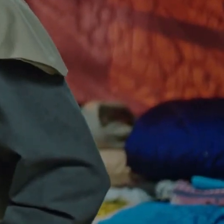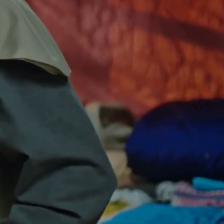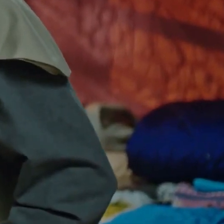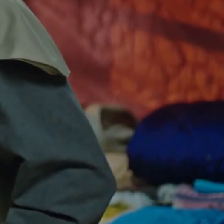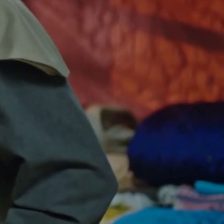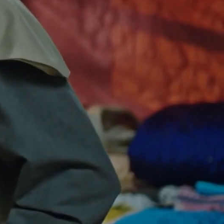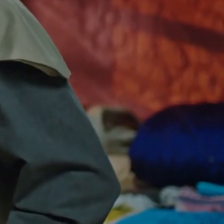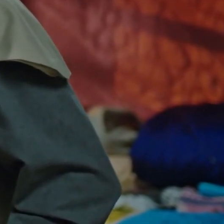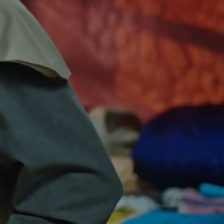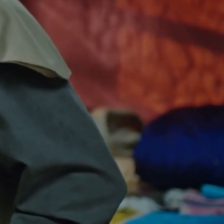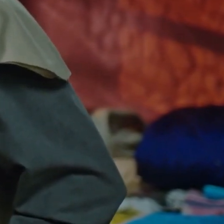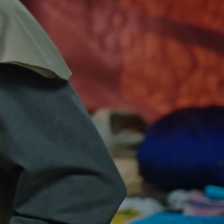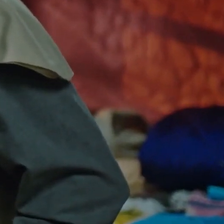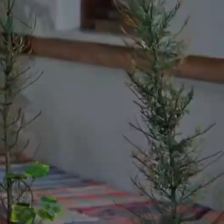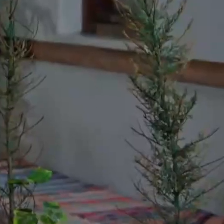kasları oynuyor.